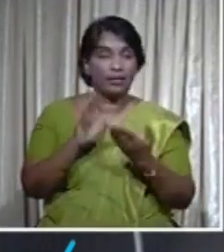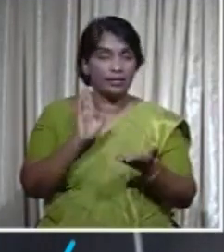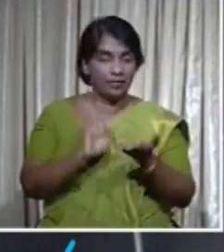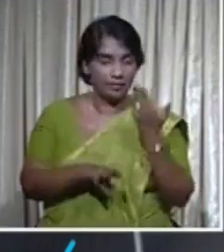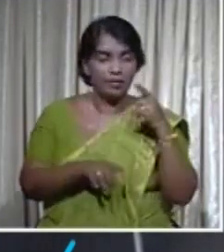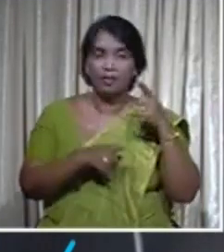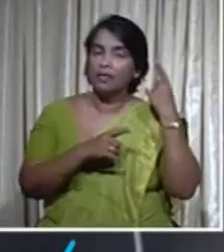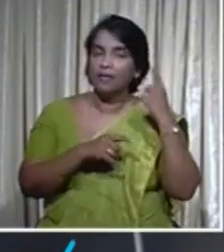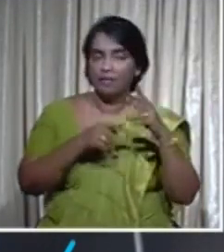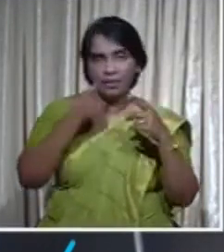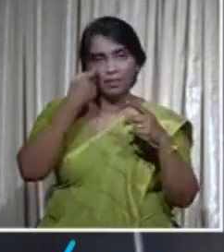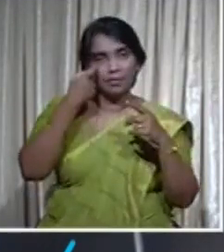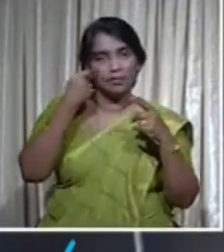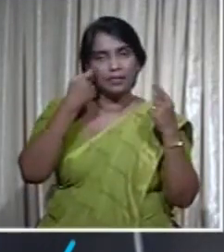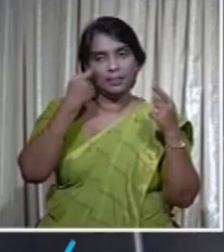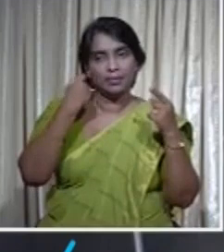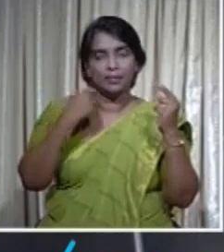ஒரு